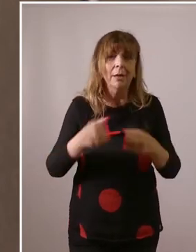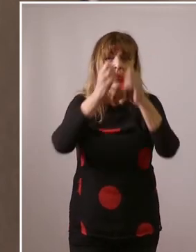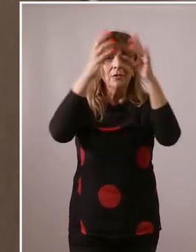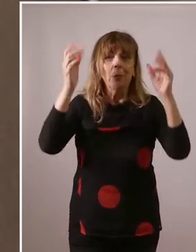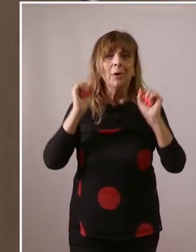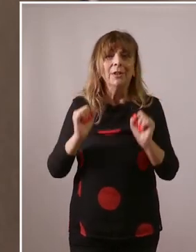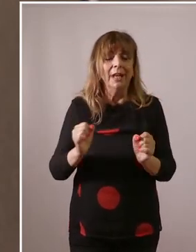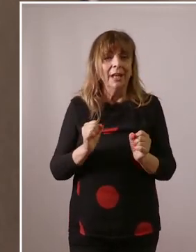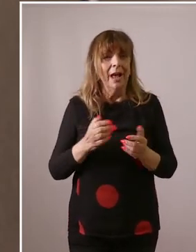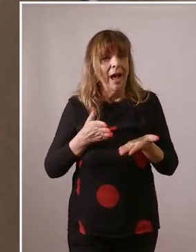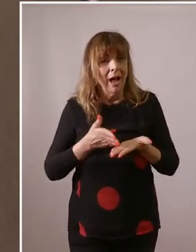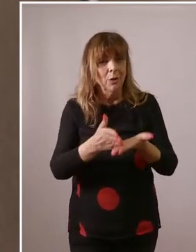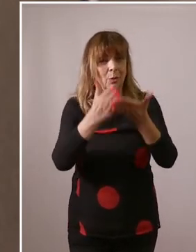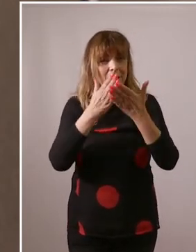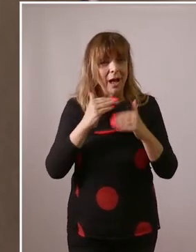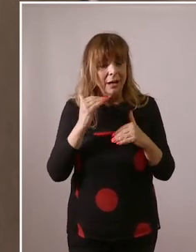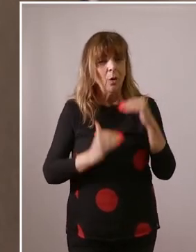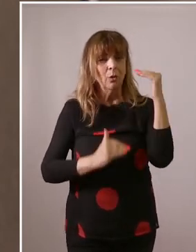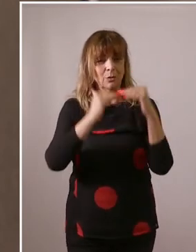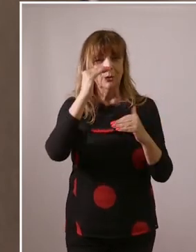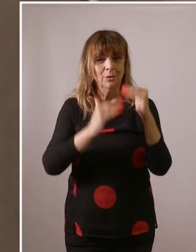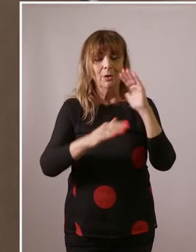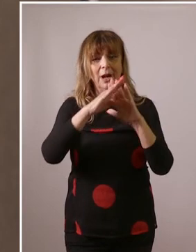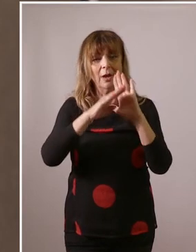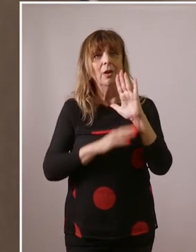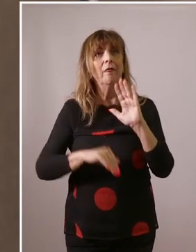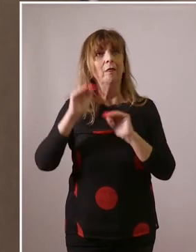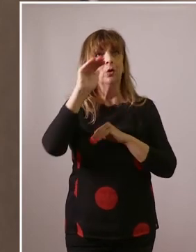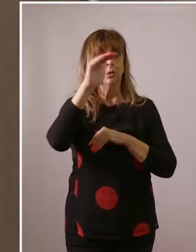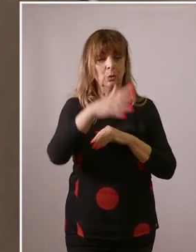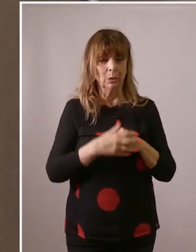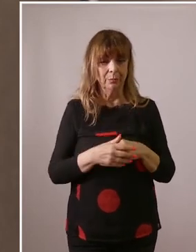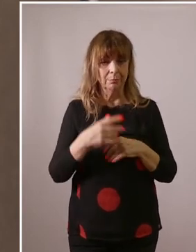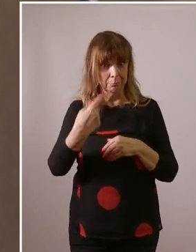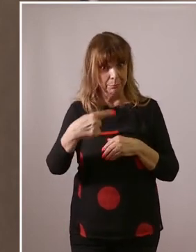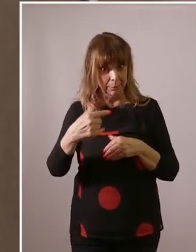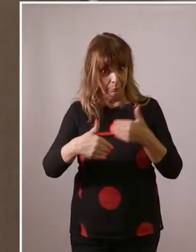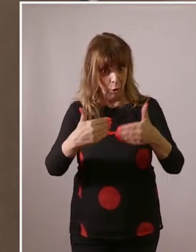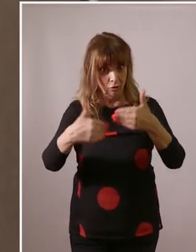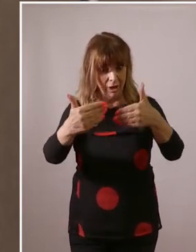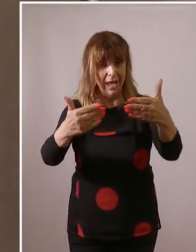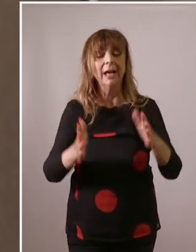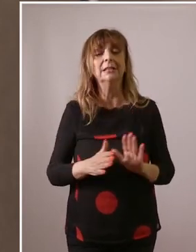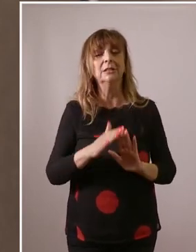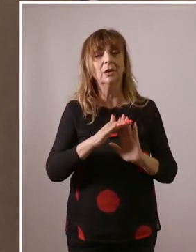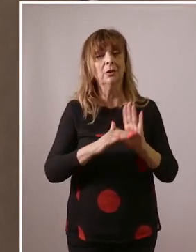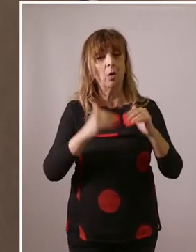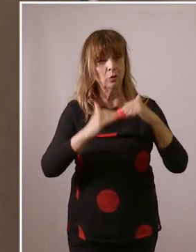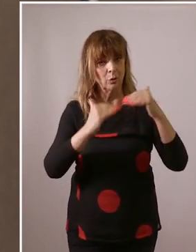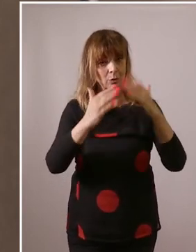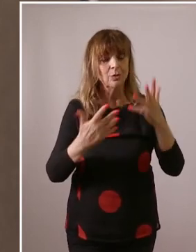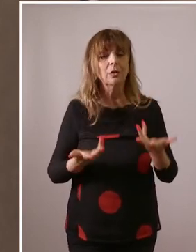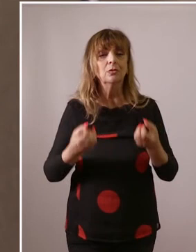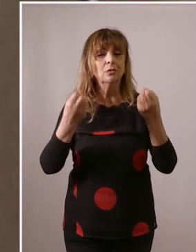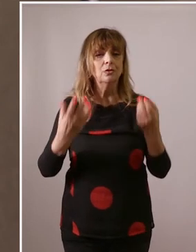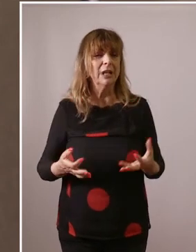poter contribuire alla costruzione delle regole future e questo processo di costruzione delle regole avviene in